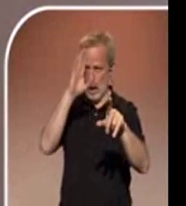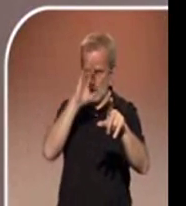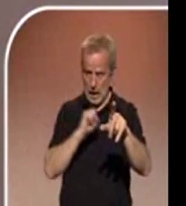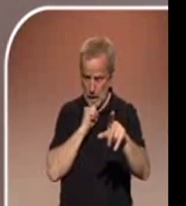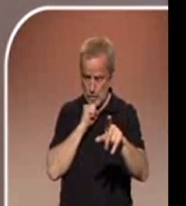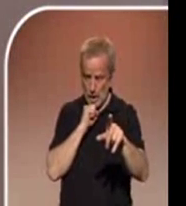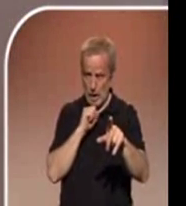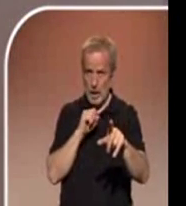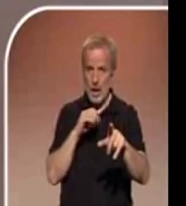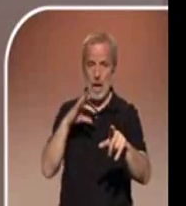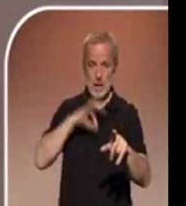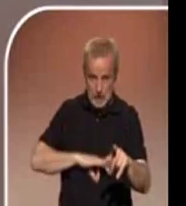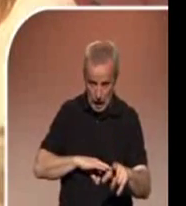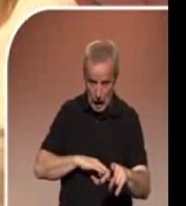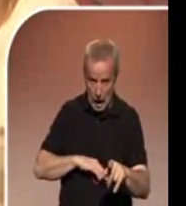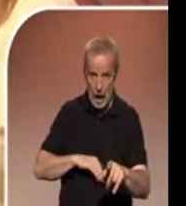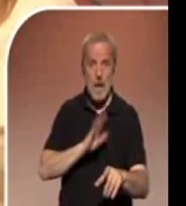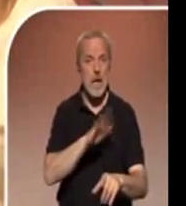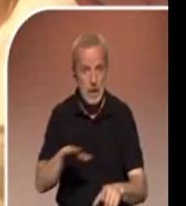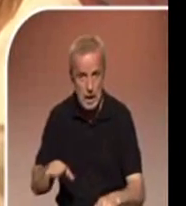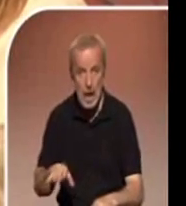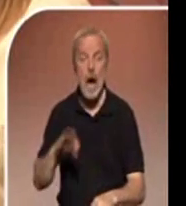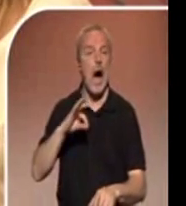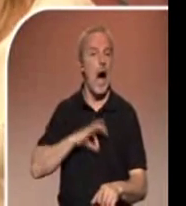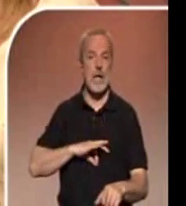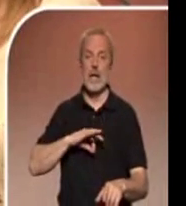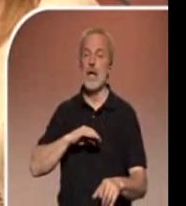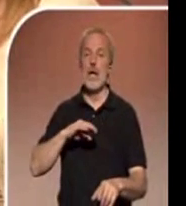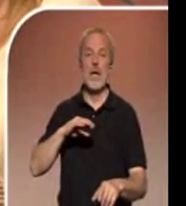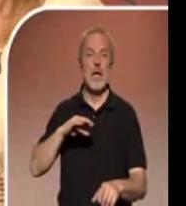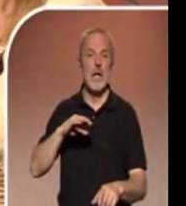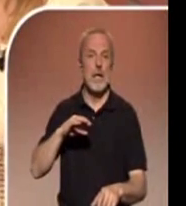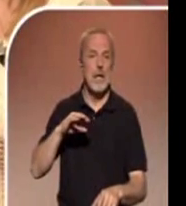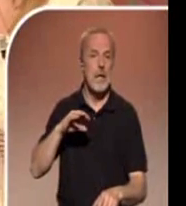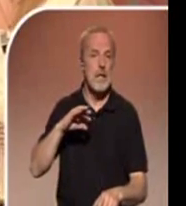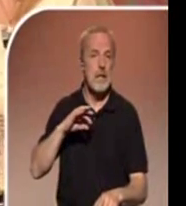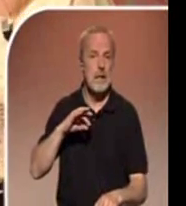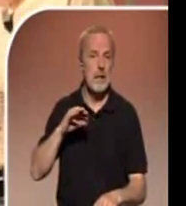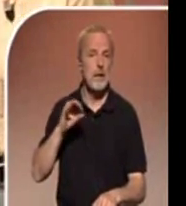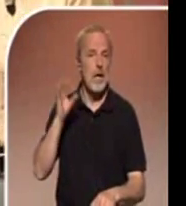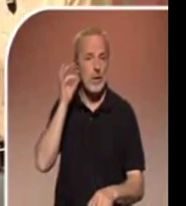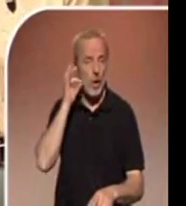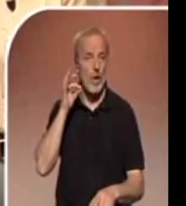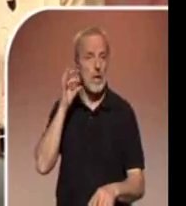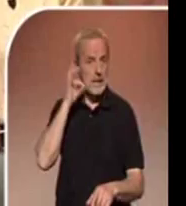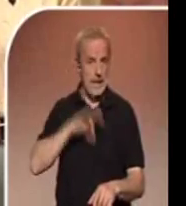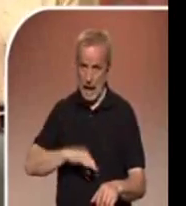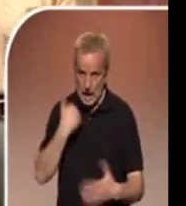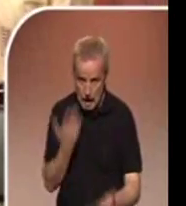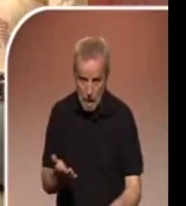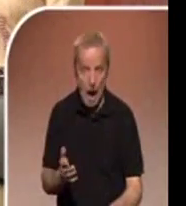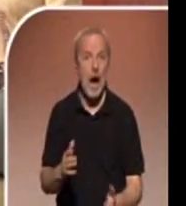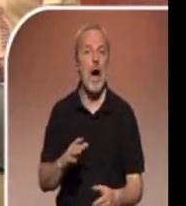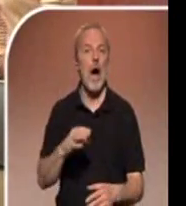Ano, ano. A ta dcera má děti. Ano. Tak. A když dcera to nemá, tak její děti to po ní mít nemohou,